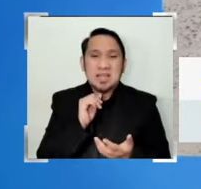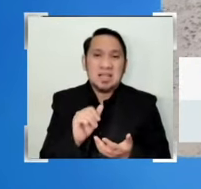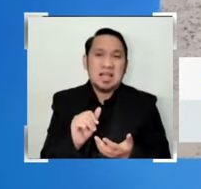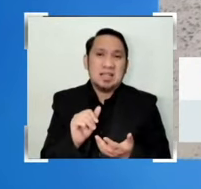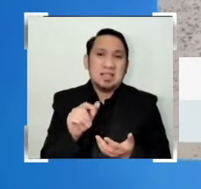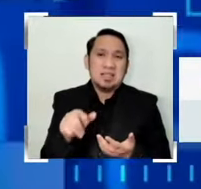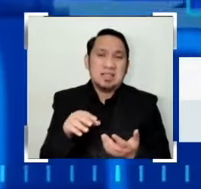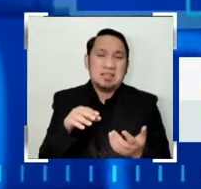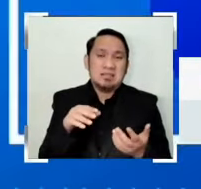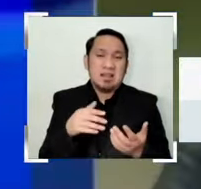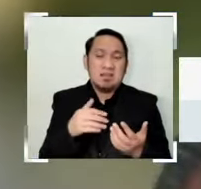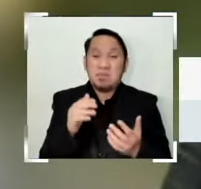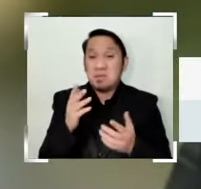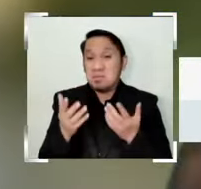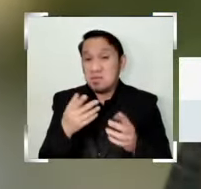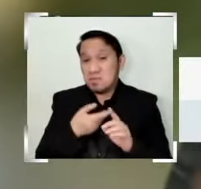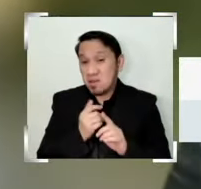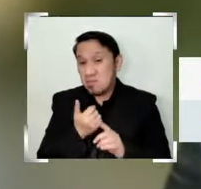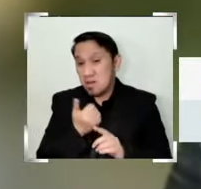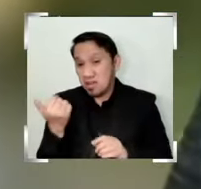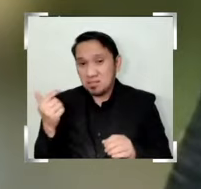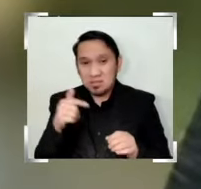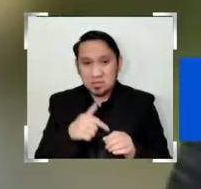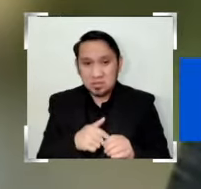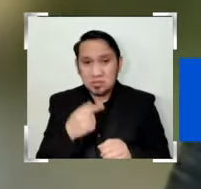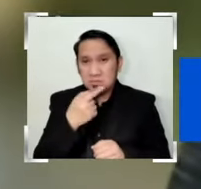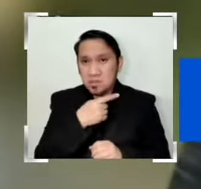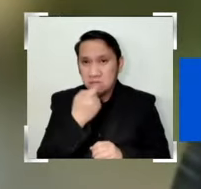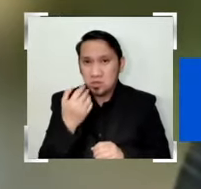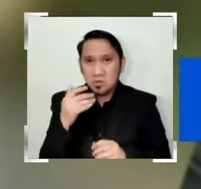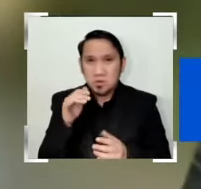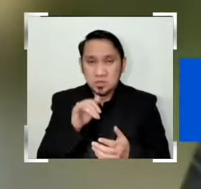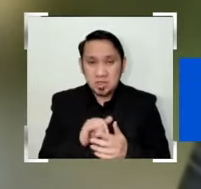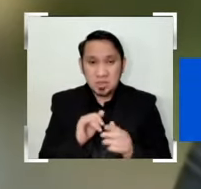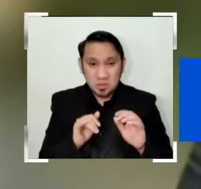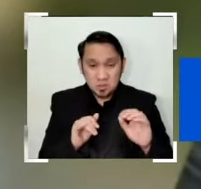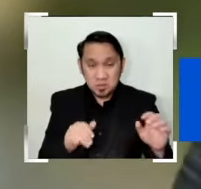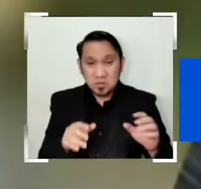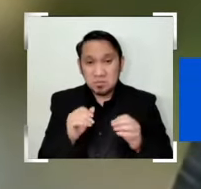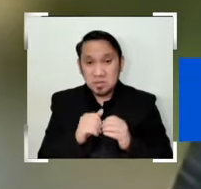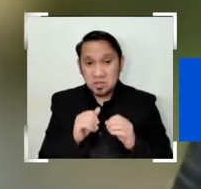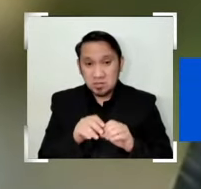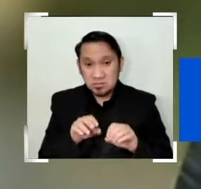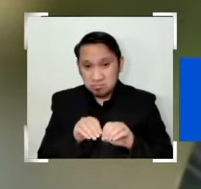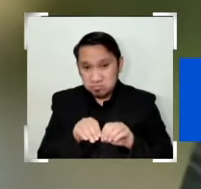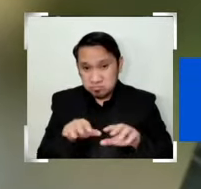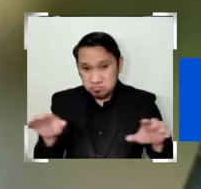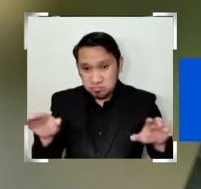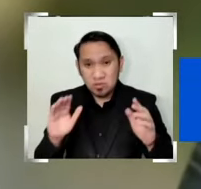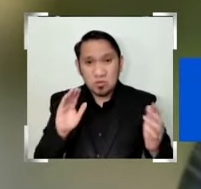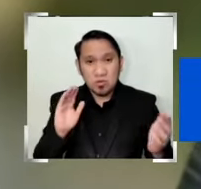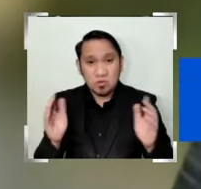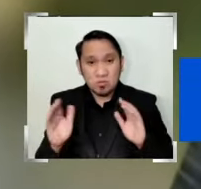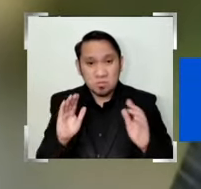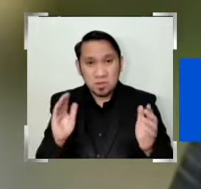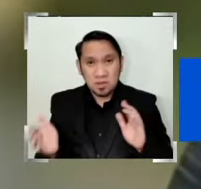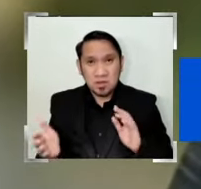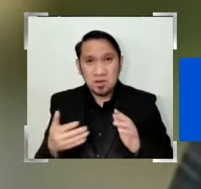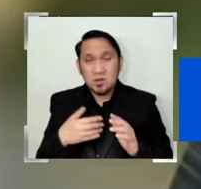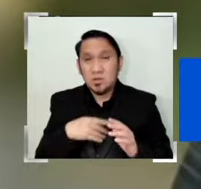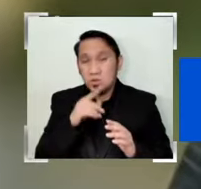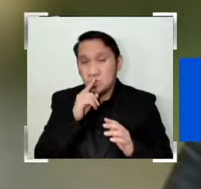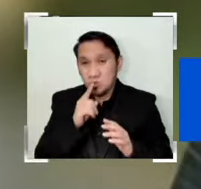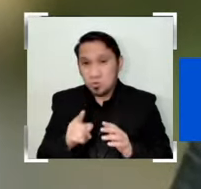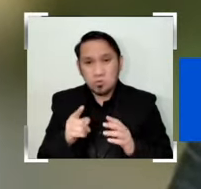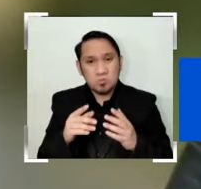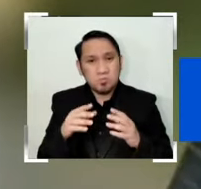ayon sa MSI. Mas maliliit na yung particles pagka dispersed sila as opposed to having the oil slick.